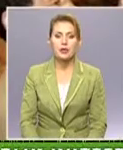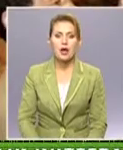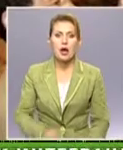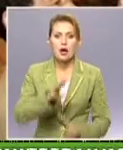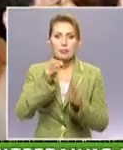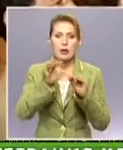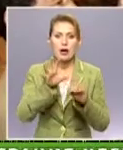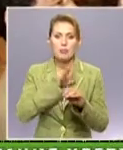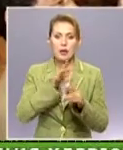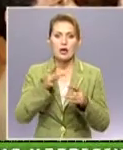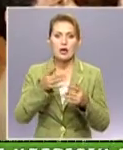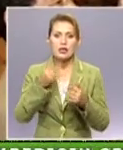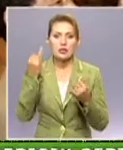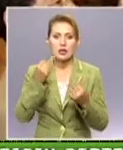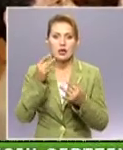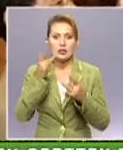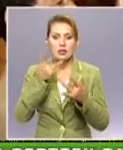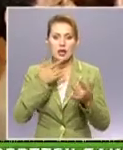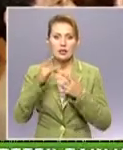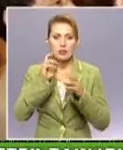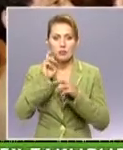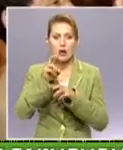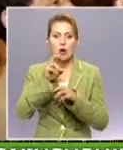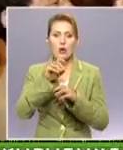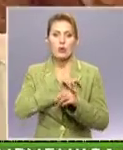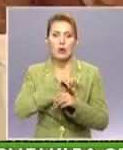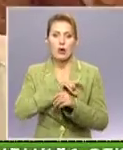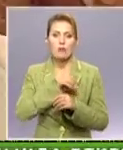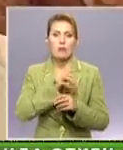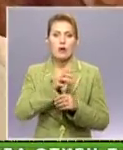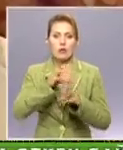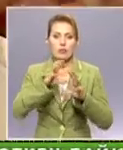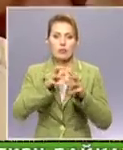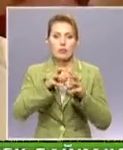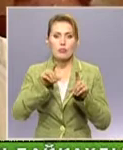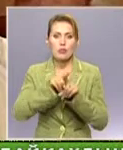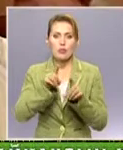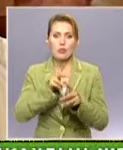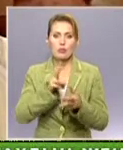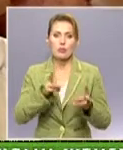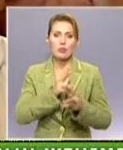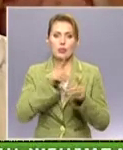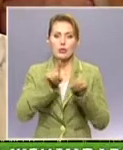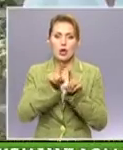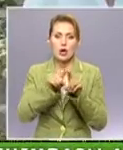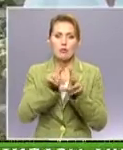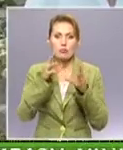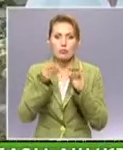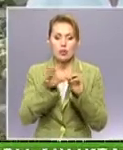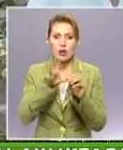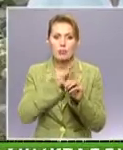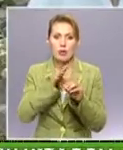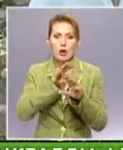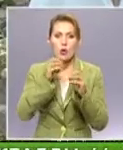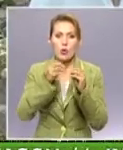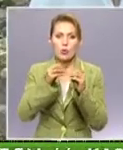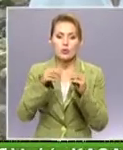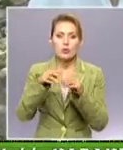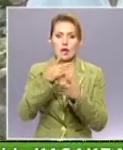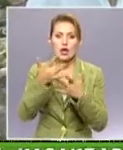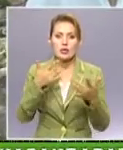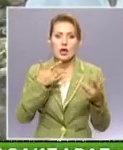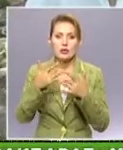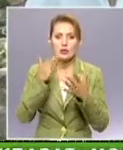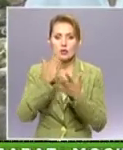Тазарғын келсе театрға бар, алматылықтардың рухани әлемін байытуға енді своятты мәдени жаңа ошақ өзілесін қоспақ. Небәрі 10 әуесқой